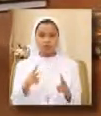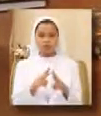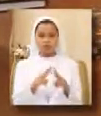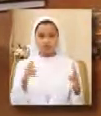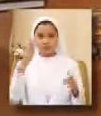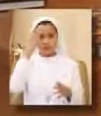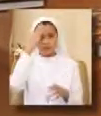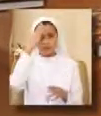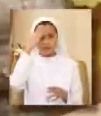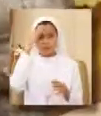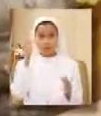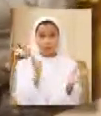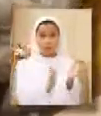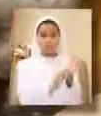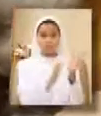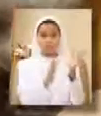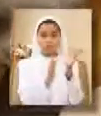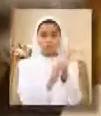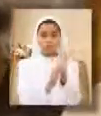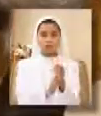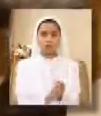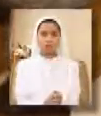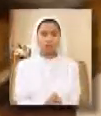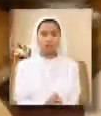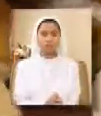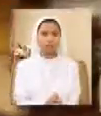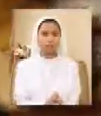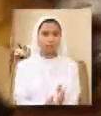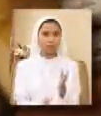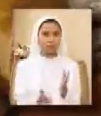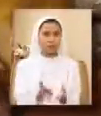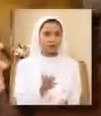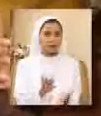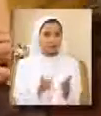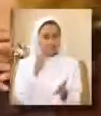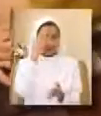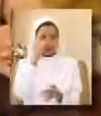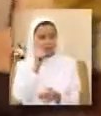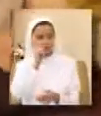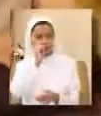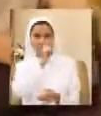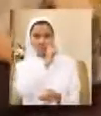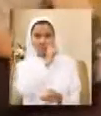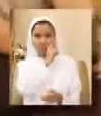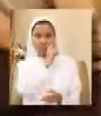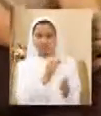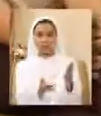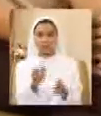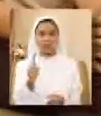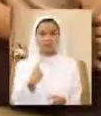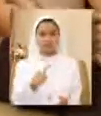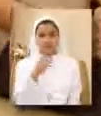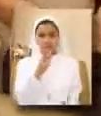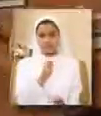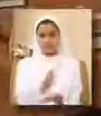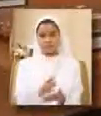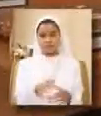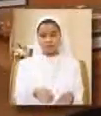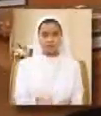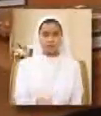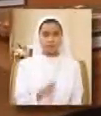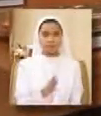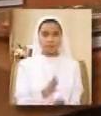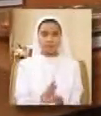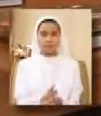ko ituloy yan, mabuting mag-break muna tayo. At kung po kayo alis sa aming programang Kamusta